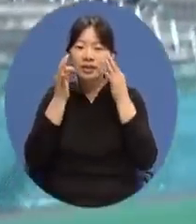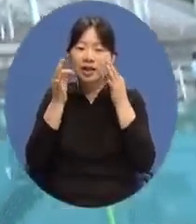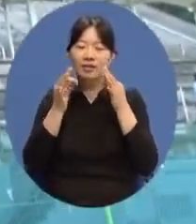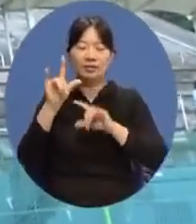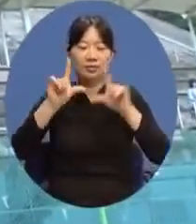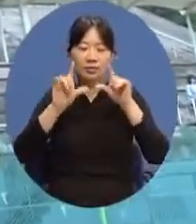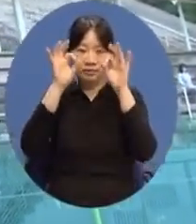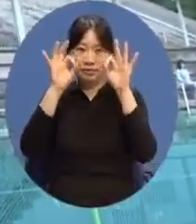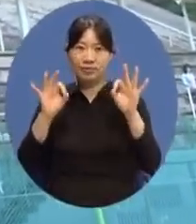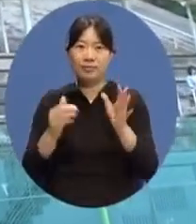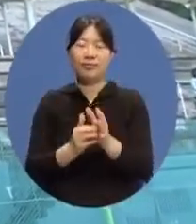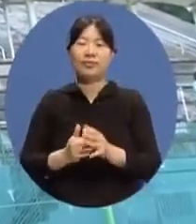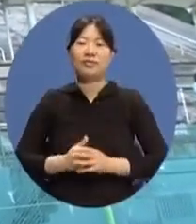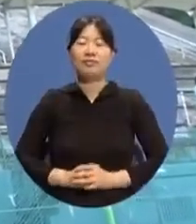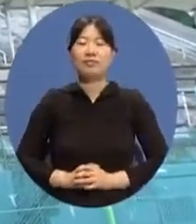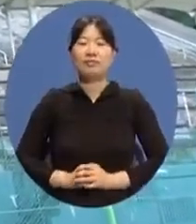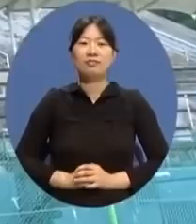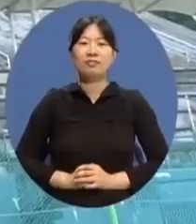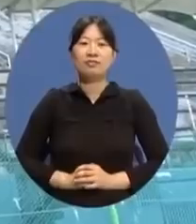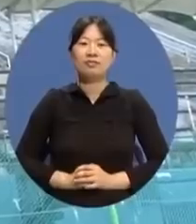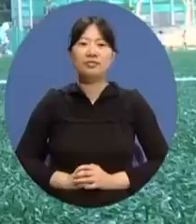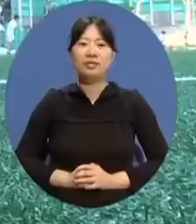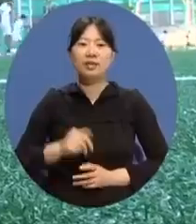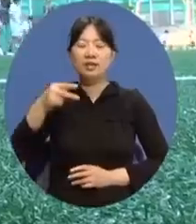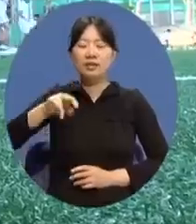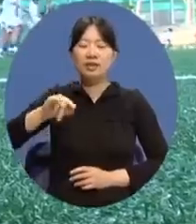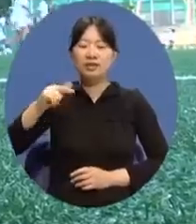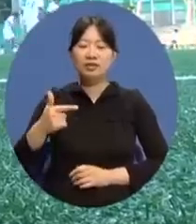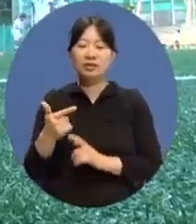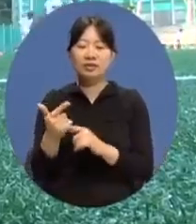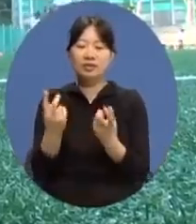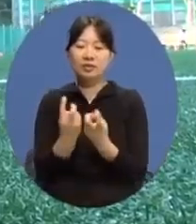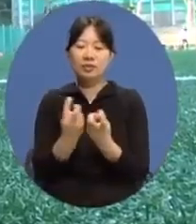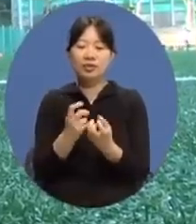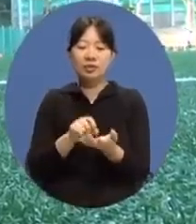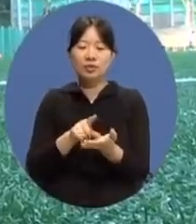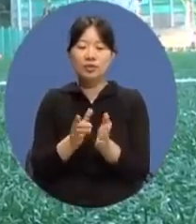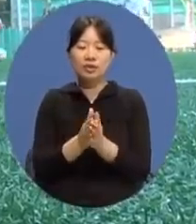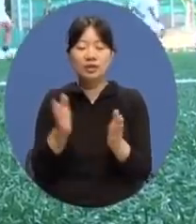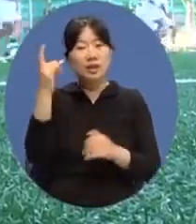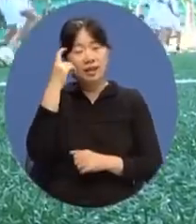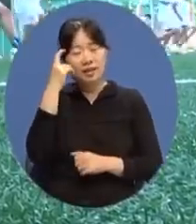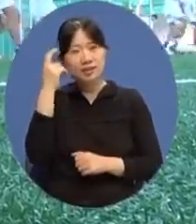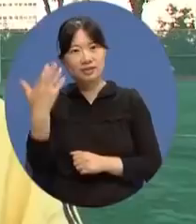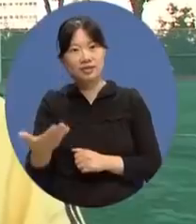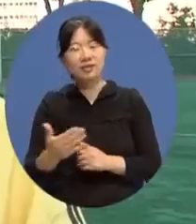모습입니다. 여섯, 일곱, 여덟. 상준이는 어떻게 축구를 시작했을까요?